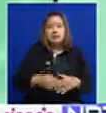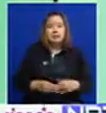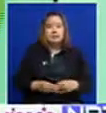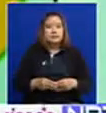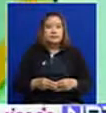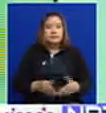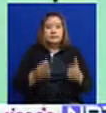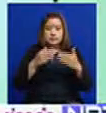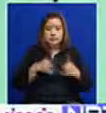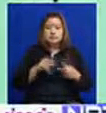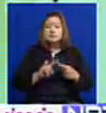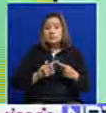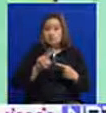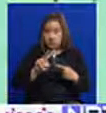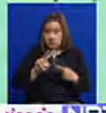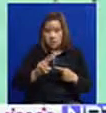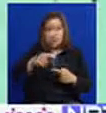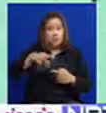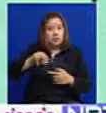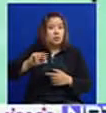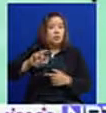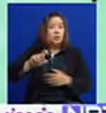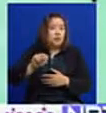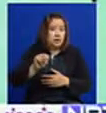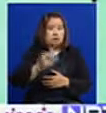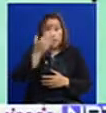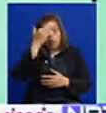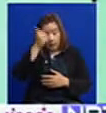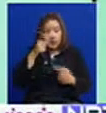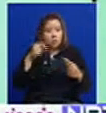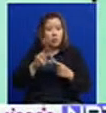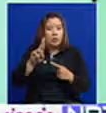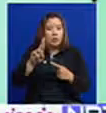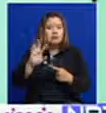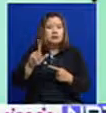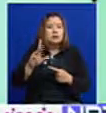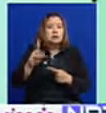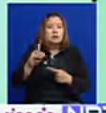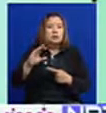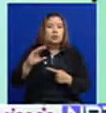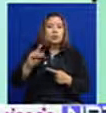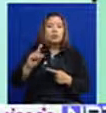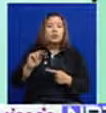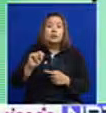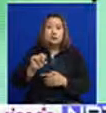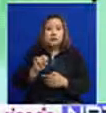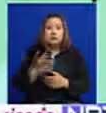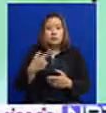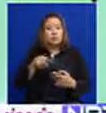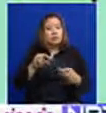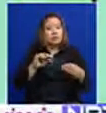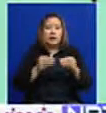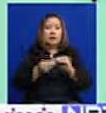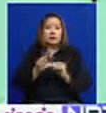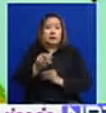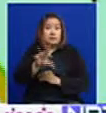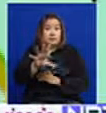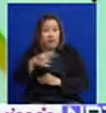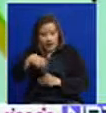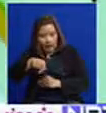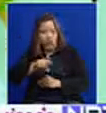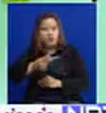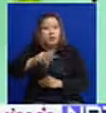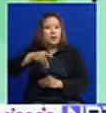หรือหากใช้เส้นทางถนนพหลโยธินขาออกมาจากรัชโยธินให้เลี้ยวซ้ายเข้าซอยพหลโยธิน35ก็สามารถไปออกถนนวิภา